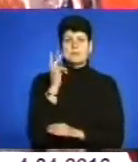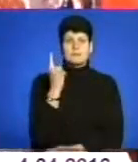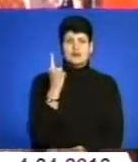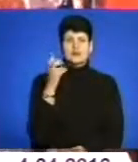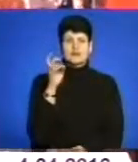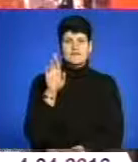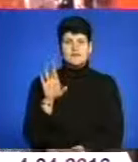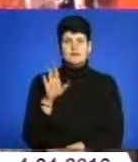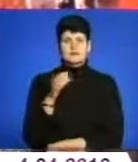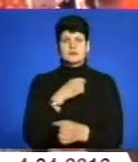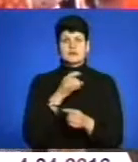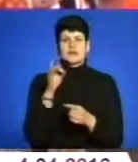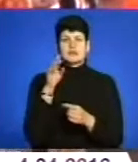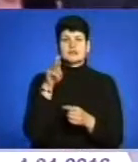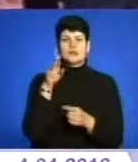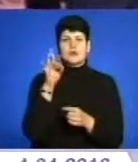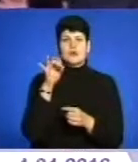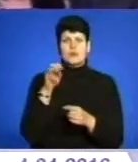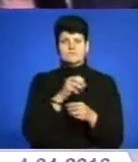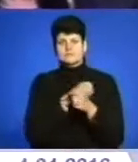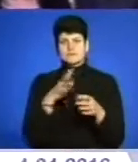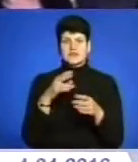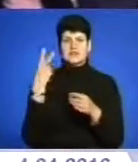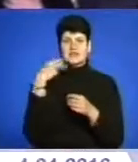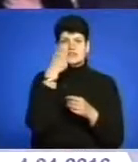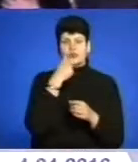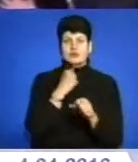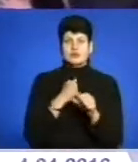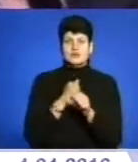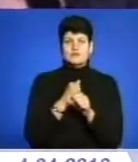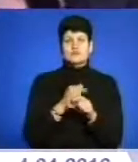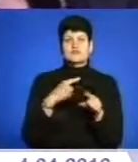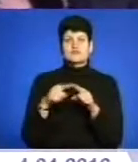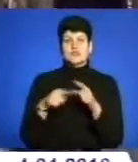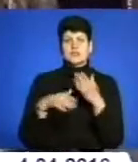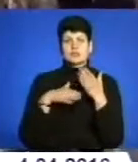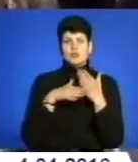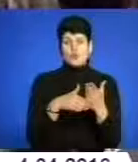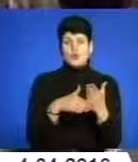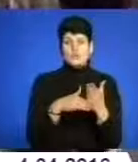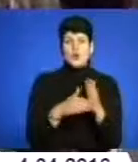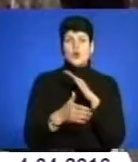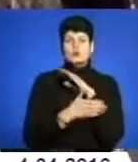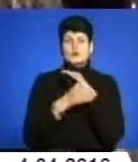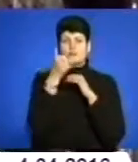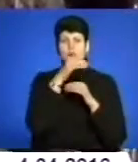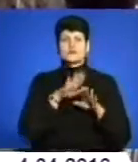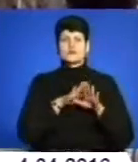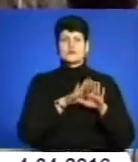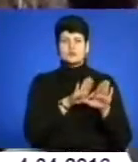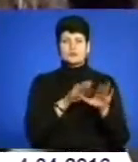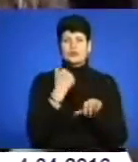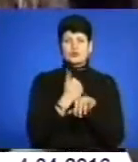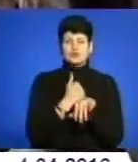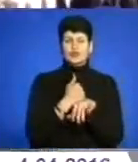внаслідок тромбоемболії. Він 20 років працював хірургом в Тернопільській міській лікарні швидкої допомоги. Останні роки був заступником головного лікаря